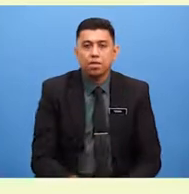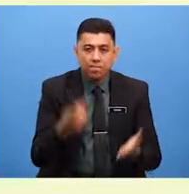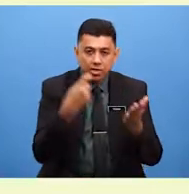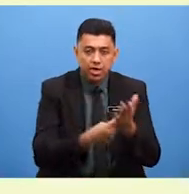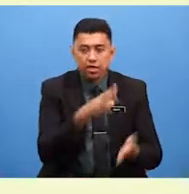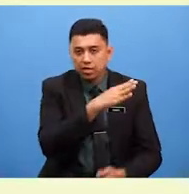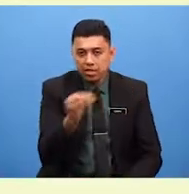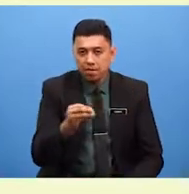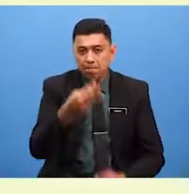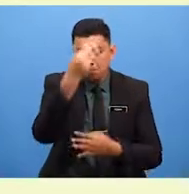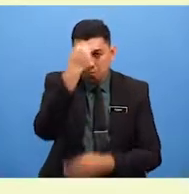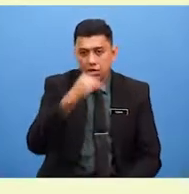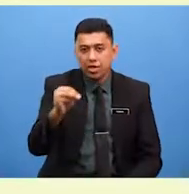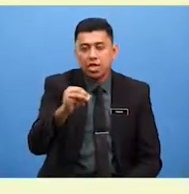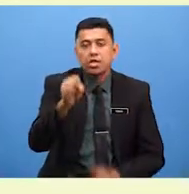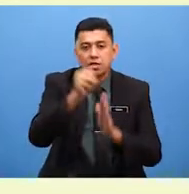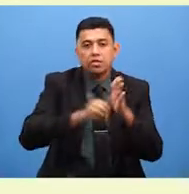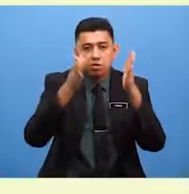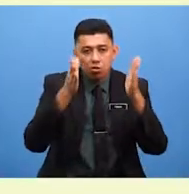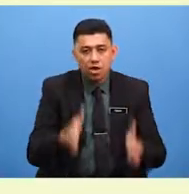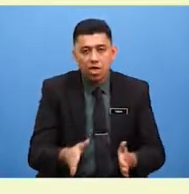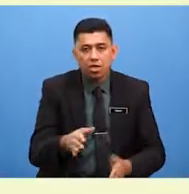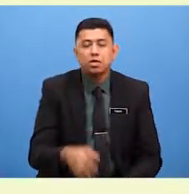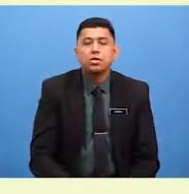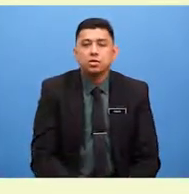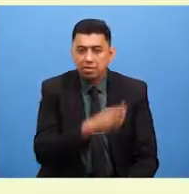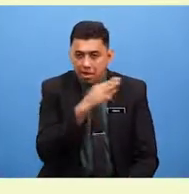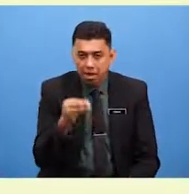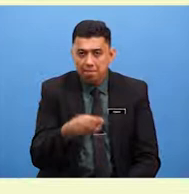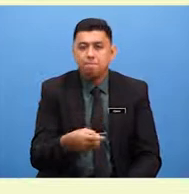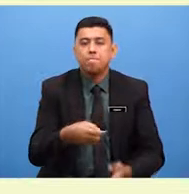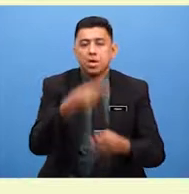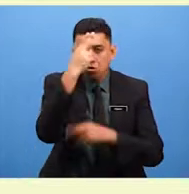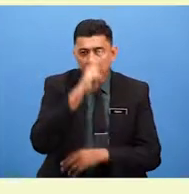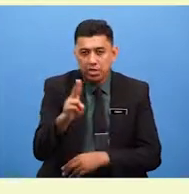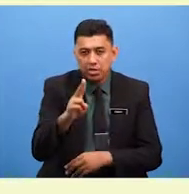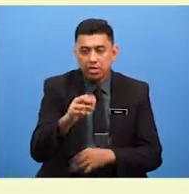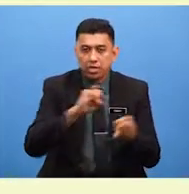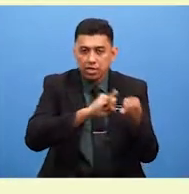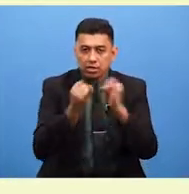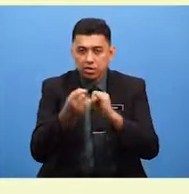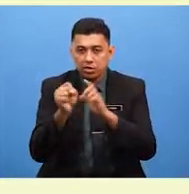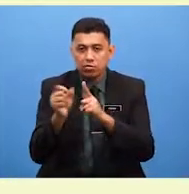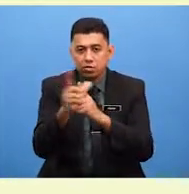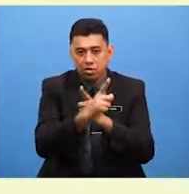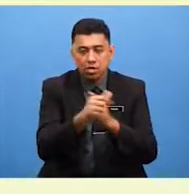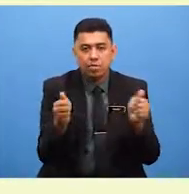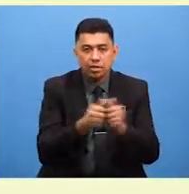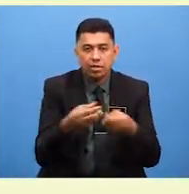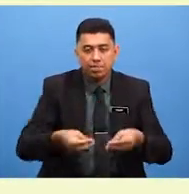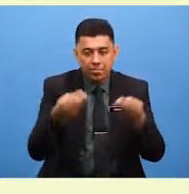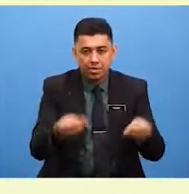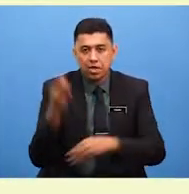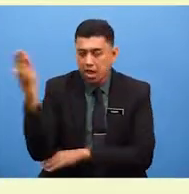Menghargai dan memuliakan seseorang serta menghormati institusi sosial dengan